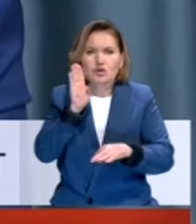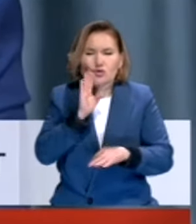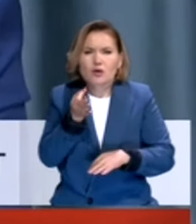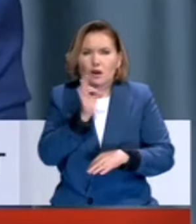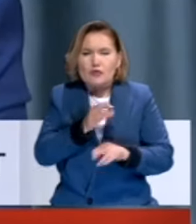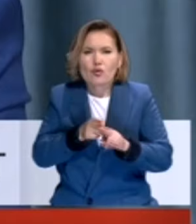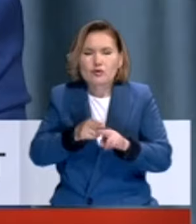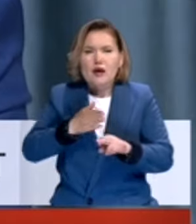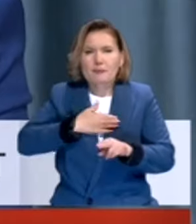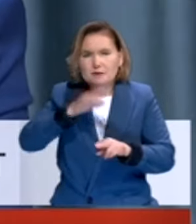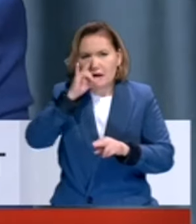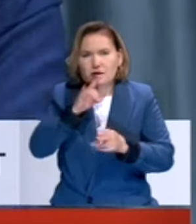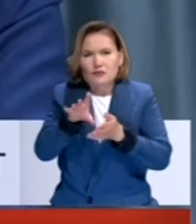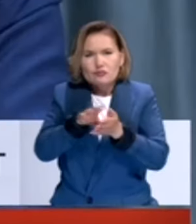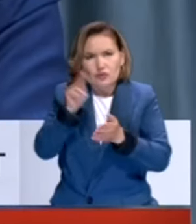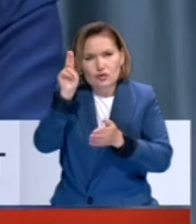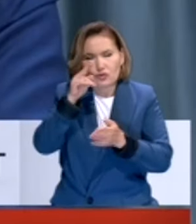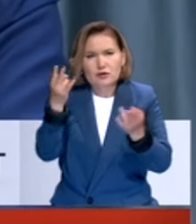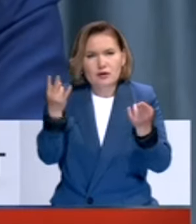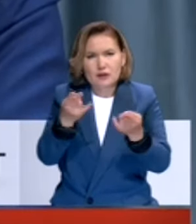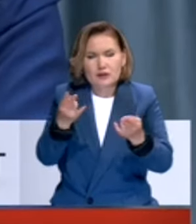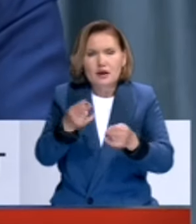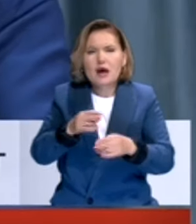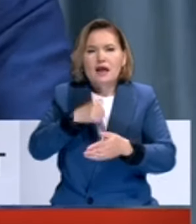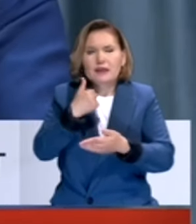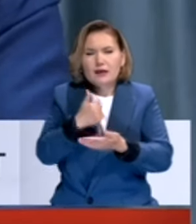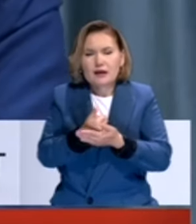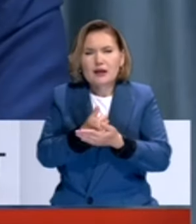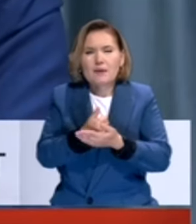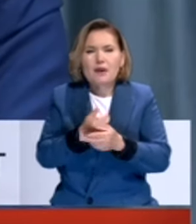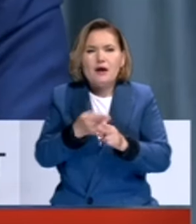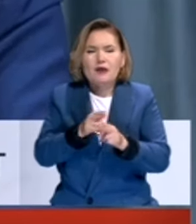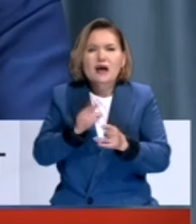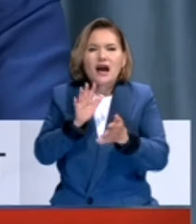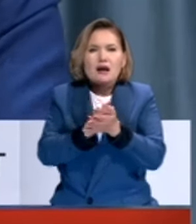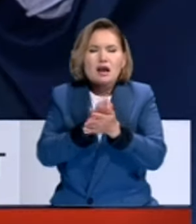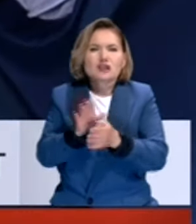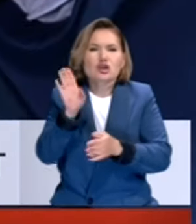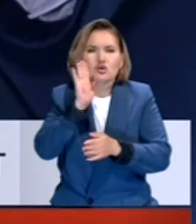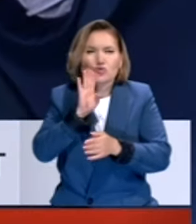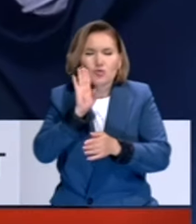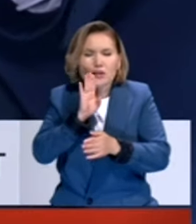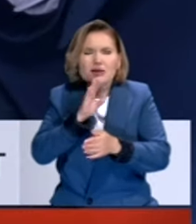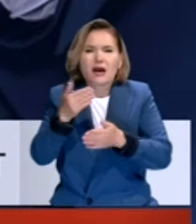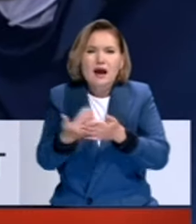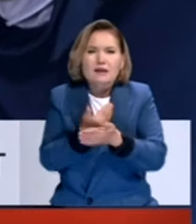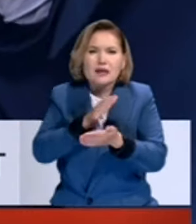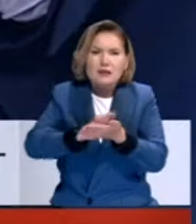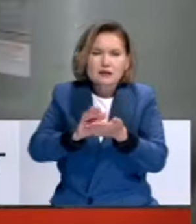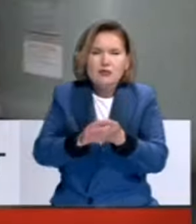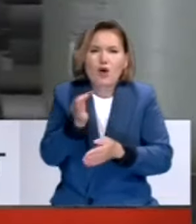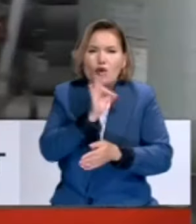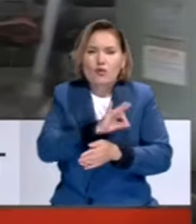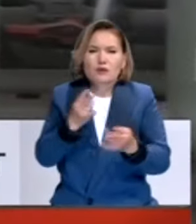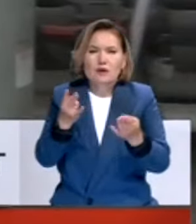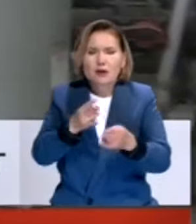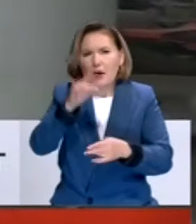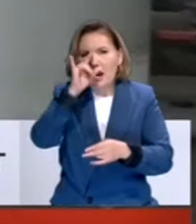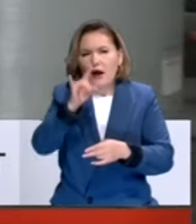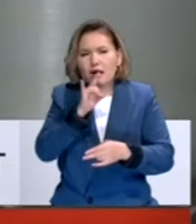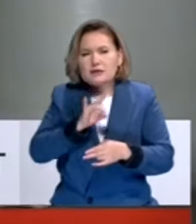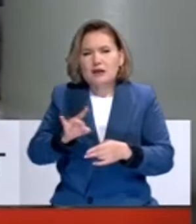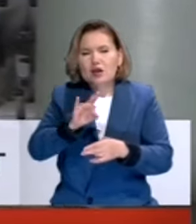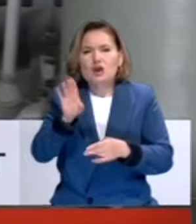осы нормаларды енгізгеніміз дұрыс. Жалпы, негізі мынау кәріз суларын пайдаланып, қайтадан өңделу керек, әрине. Елде су